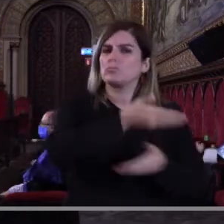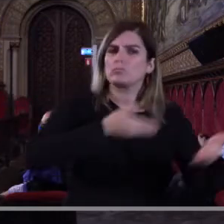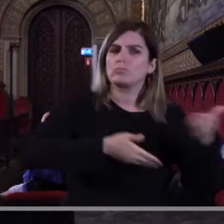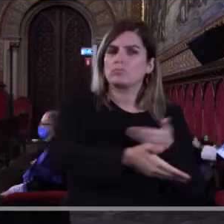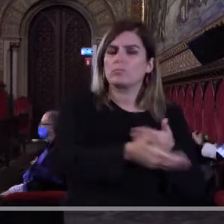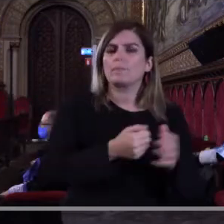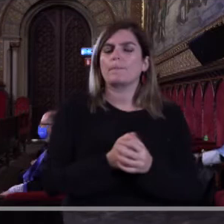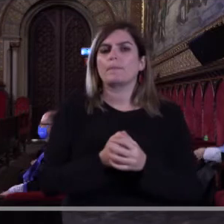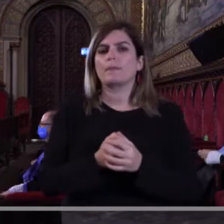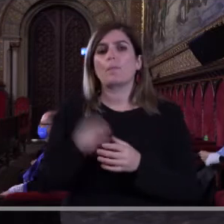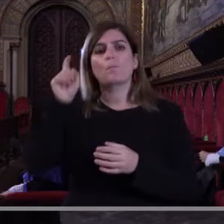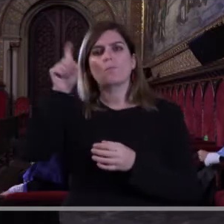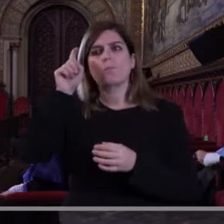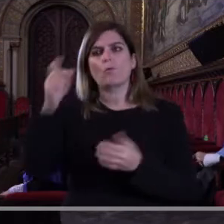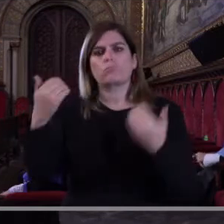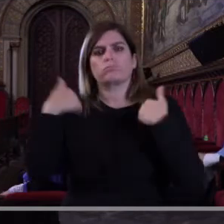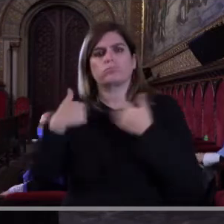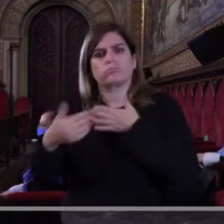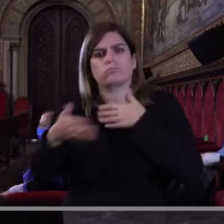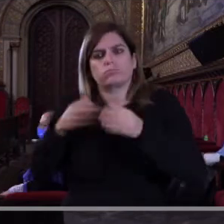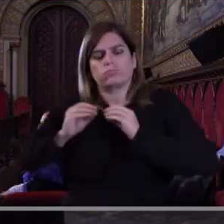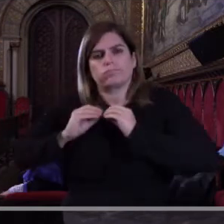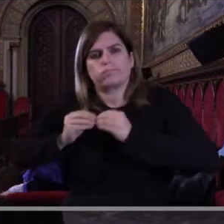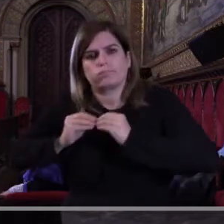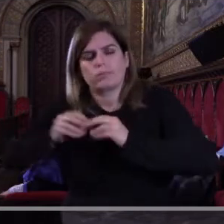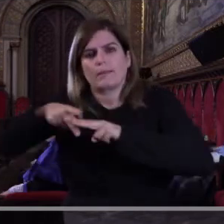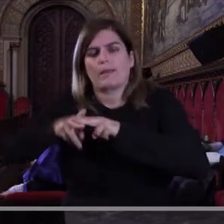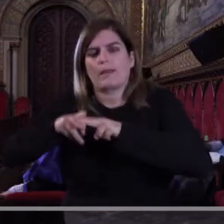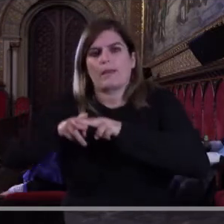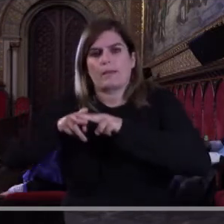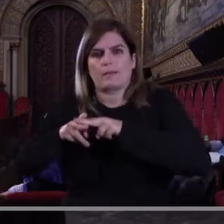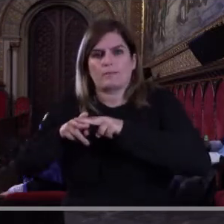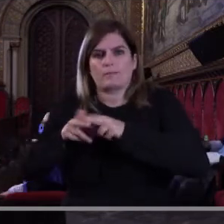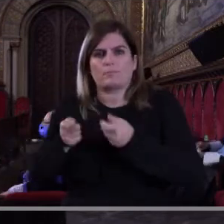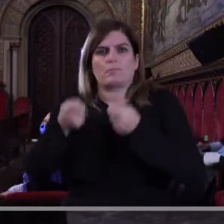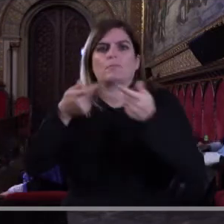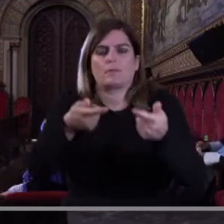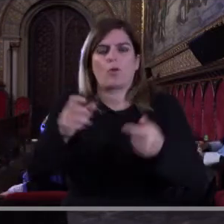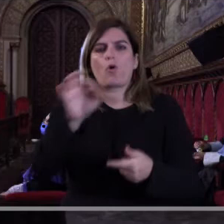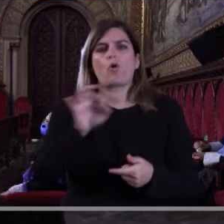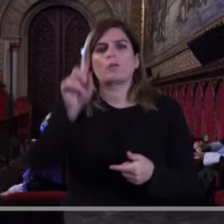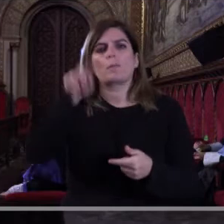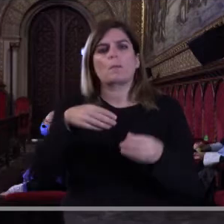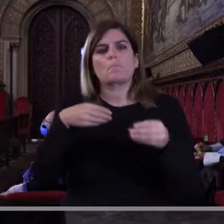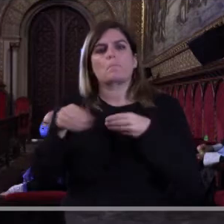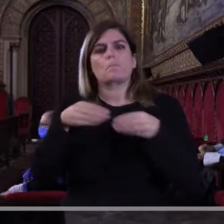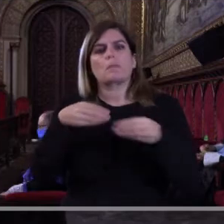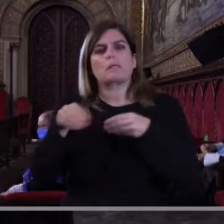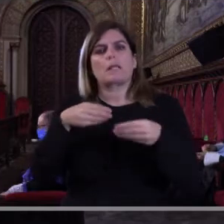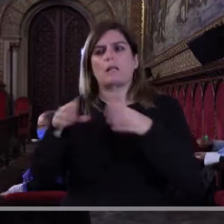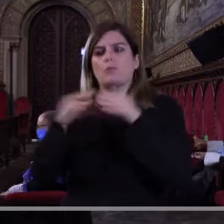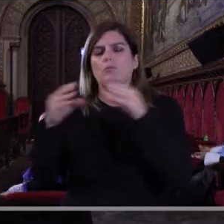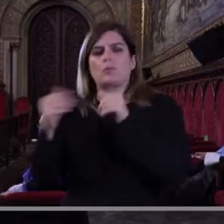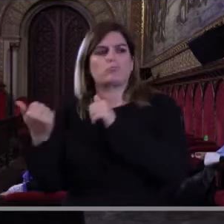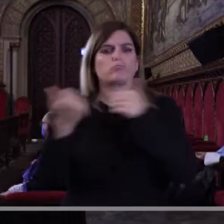d'instrumental per part del nostre professorat i personal d'administració i serveis, o la cessió de material des de les nostres